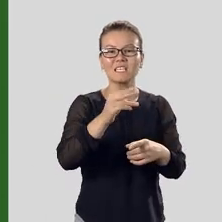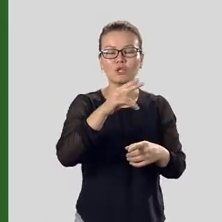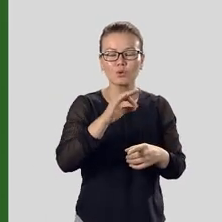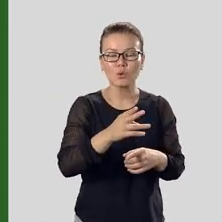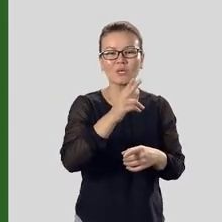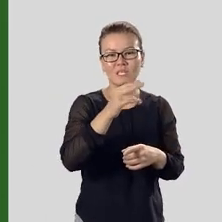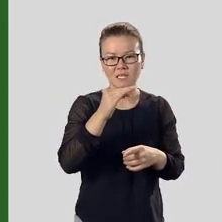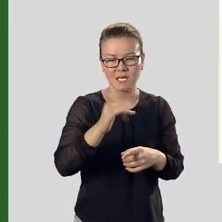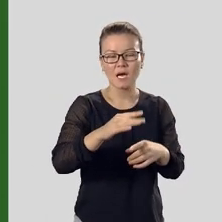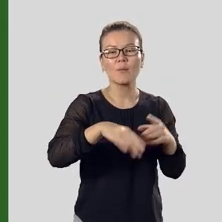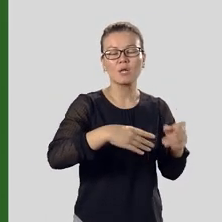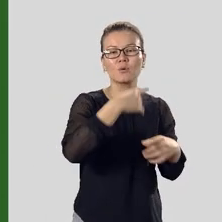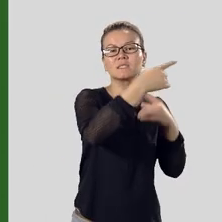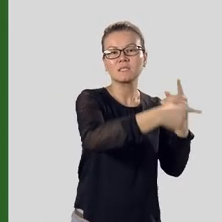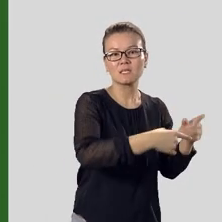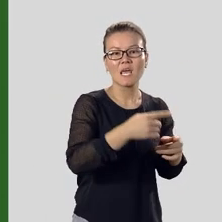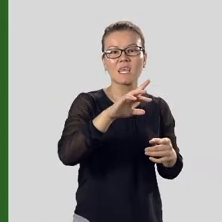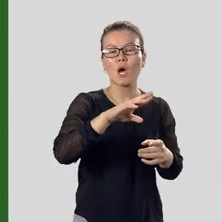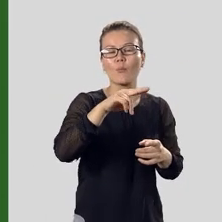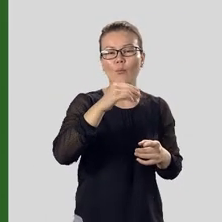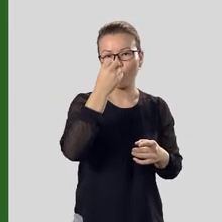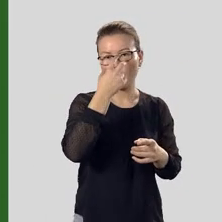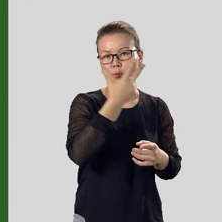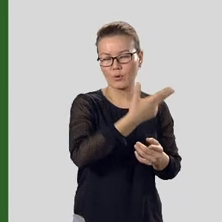побережье Китая и захватывает Японию.